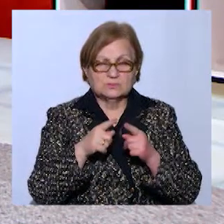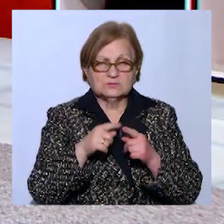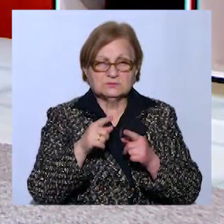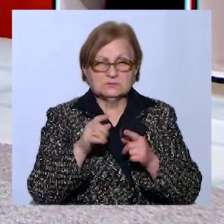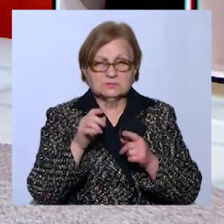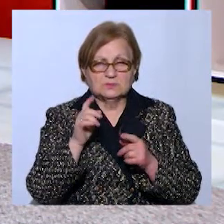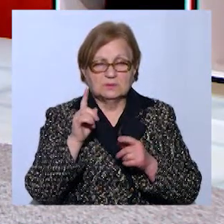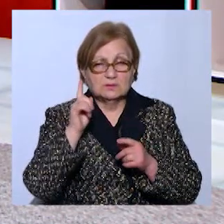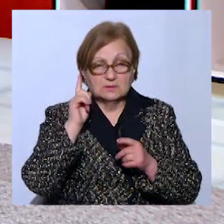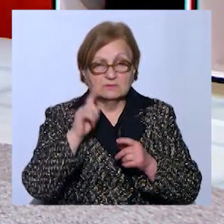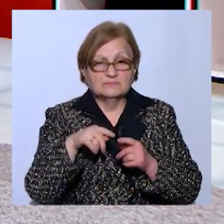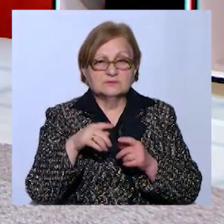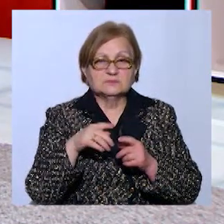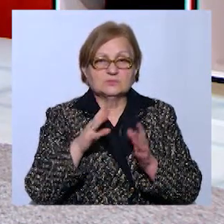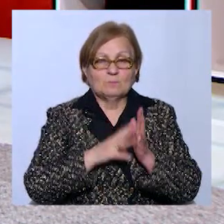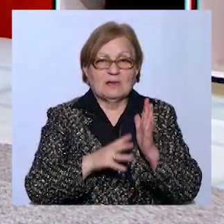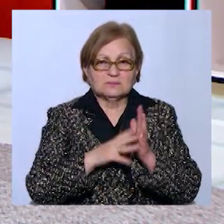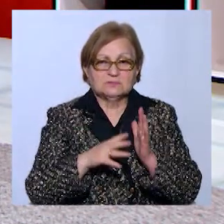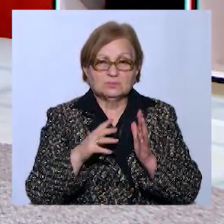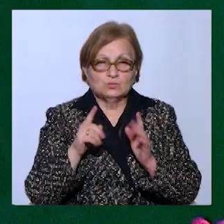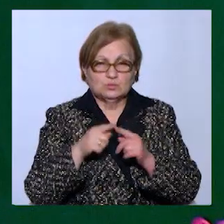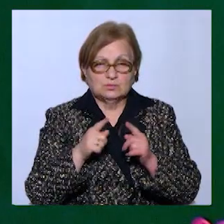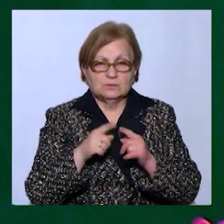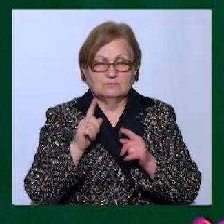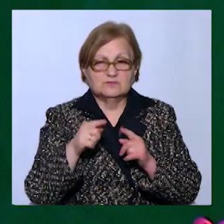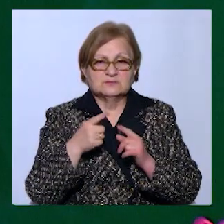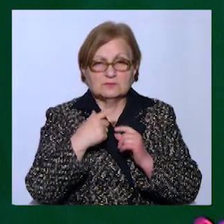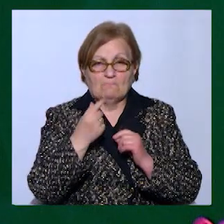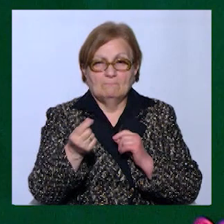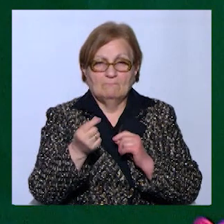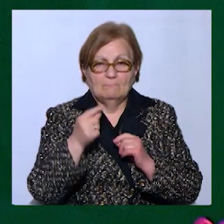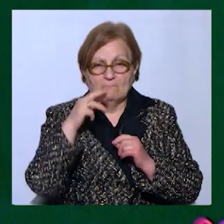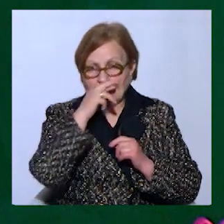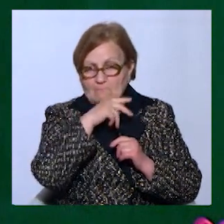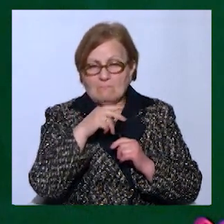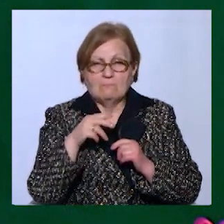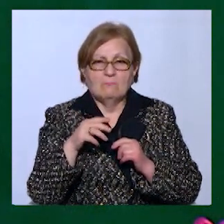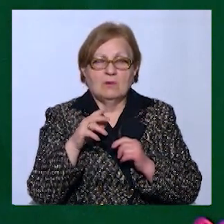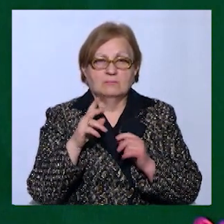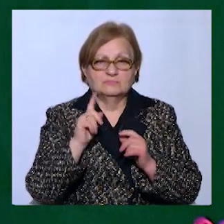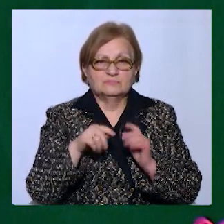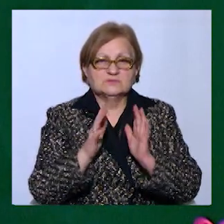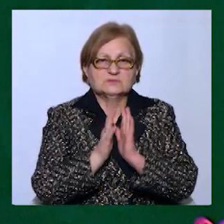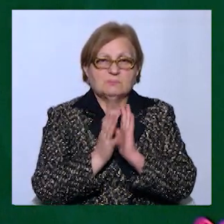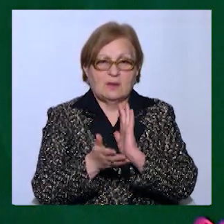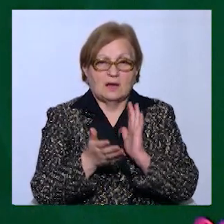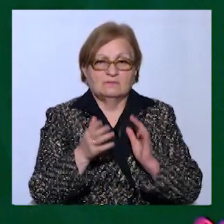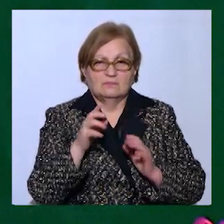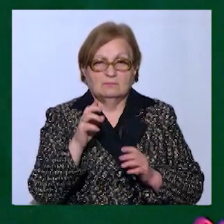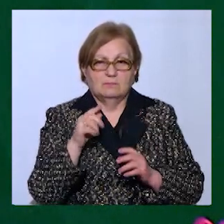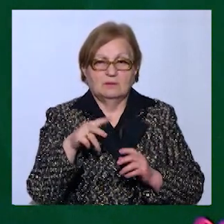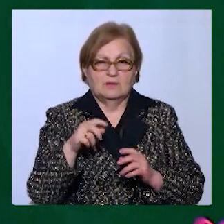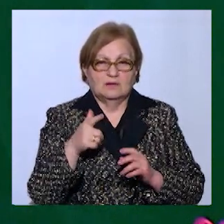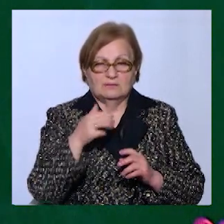მნიშვნელოვანია. ვიცით მართი კუთხე, ვიცით მახვილი კუთხე, ვიცით ბლაგვი კუთხე. აი ბატონო, მახვილი მართი